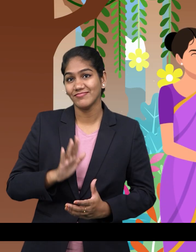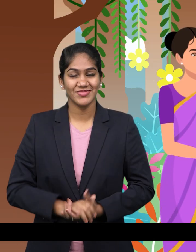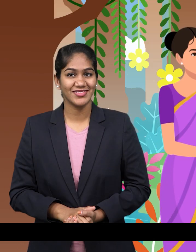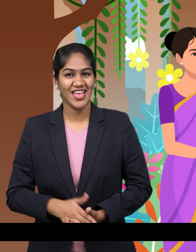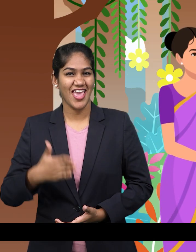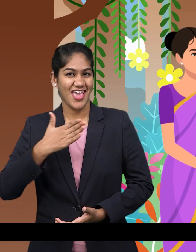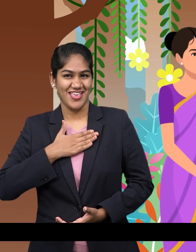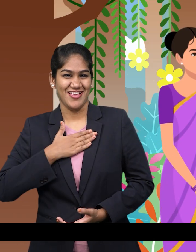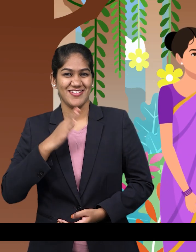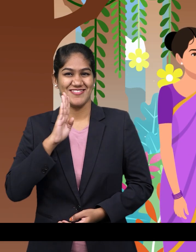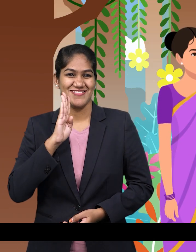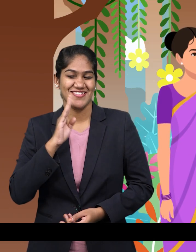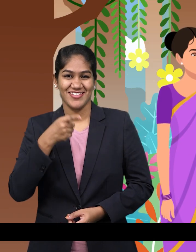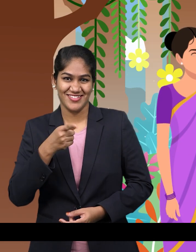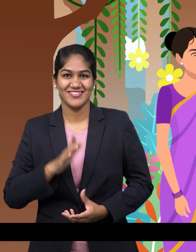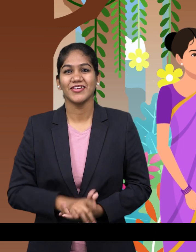हरा,